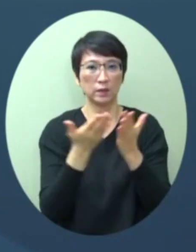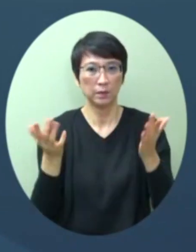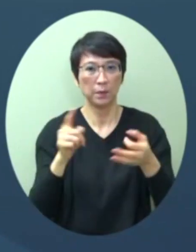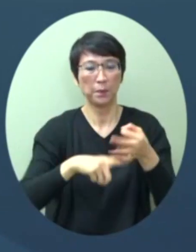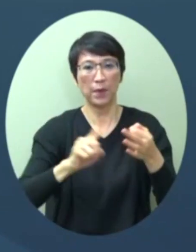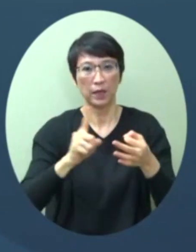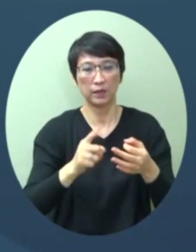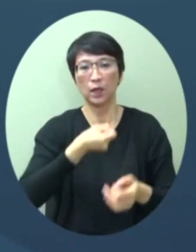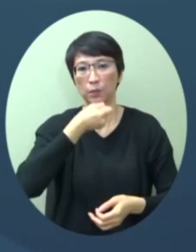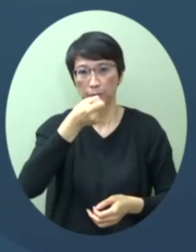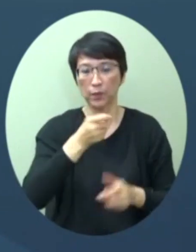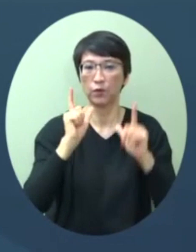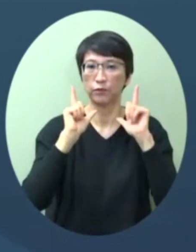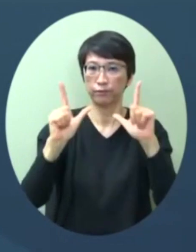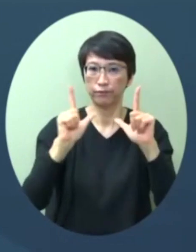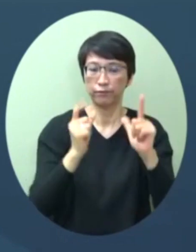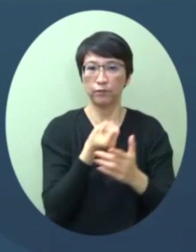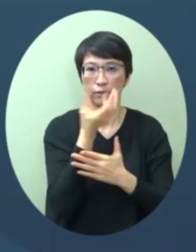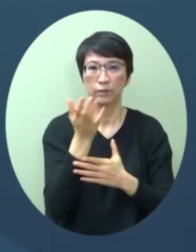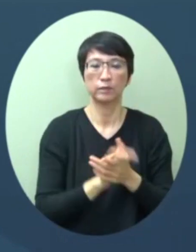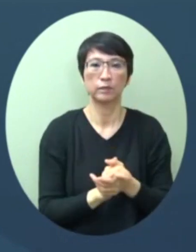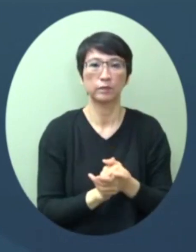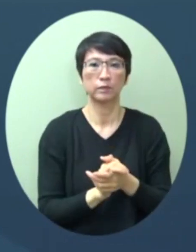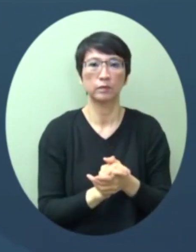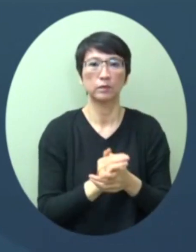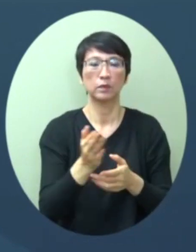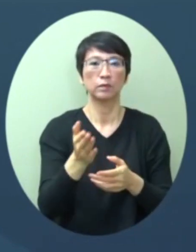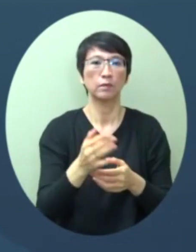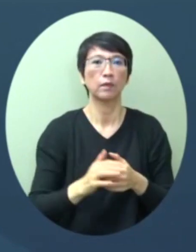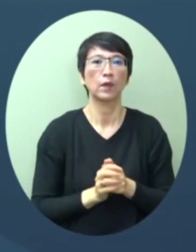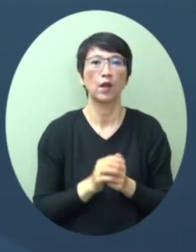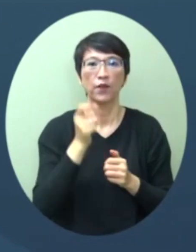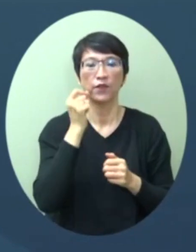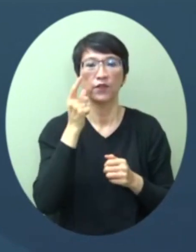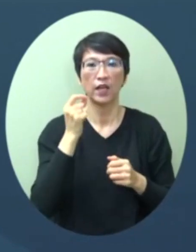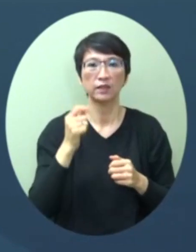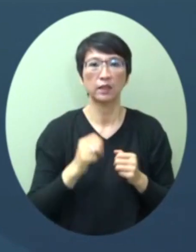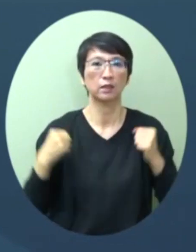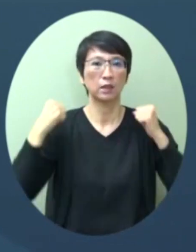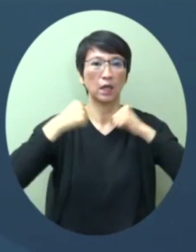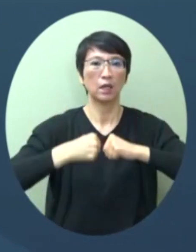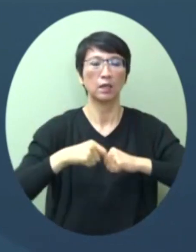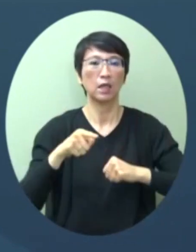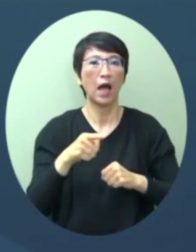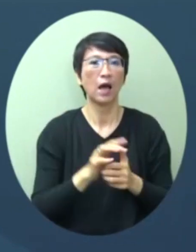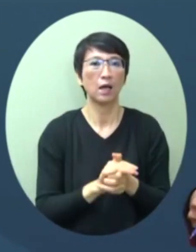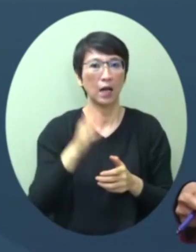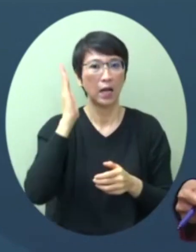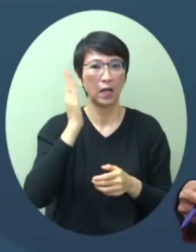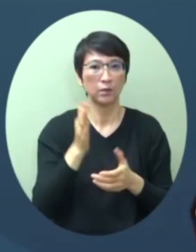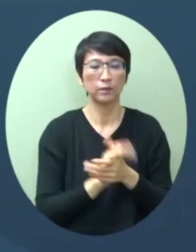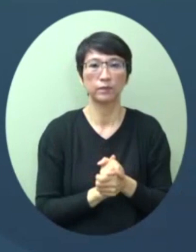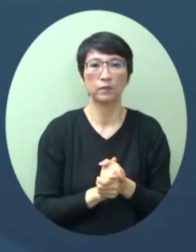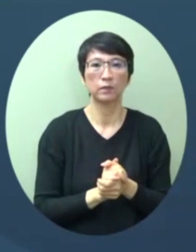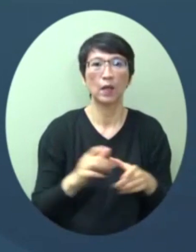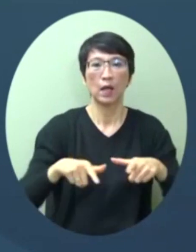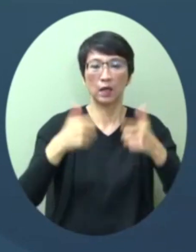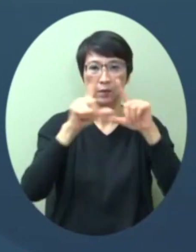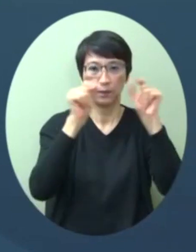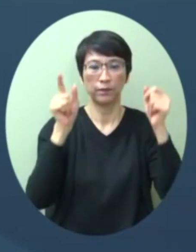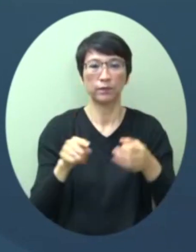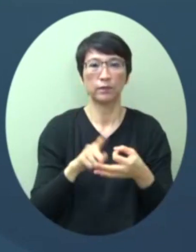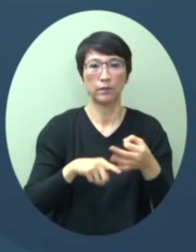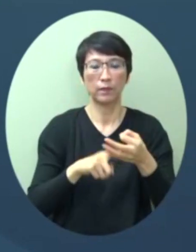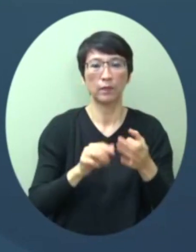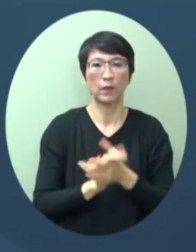你的麦克发问前排中间非常複气各位男记者 Good morning Mrs. Chris from the South